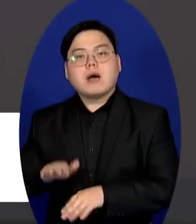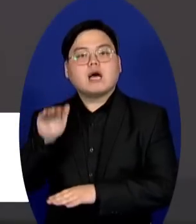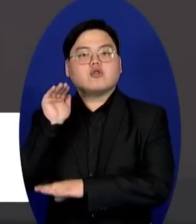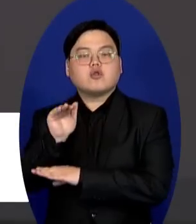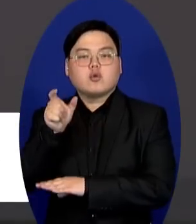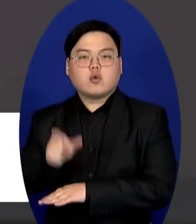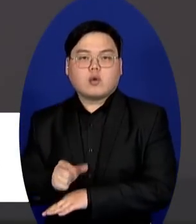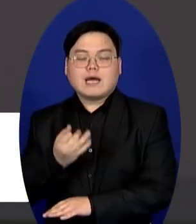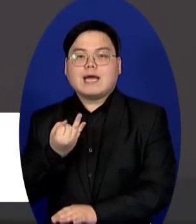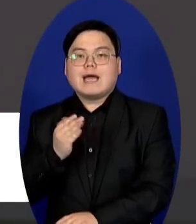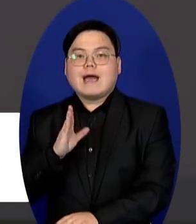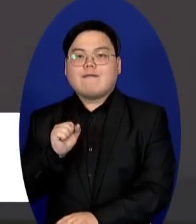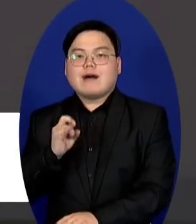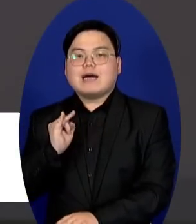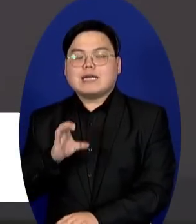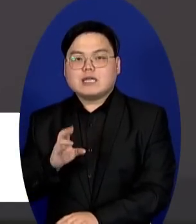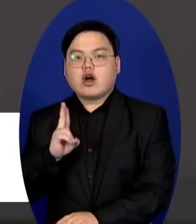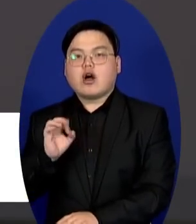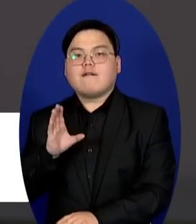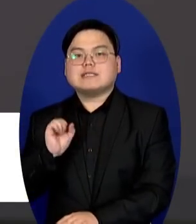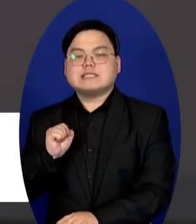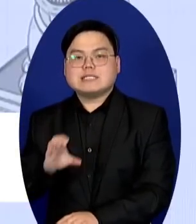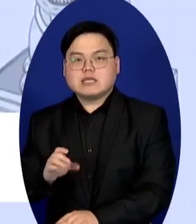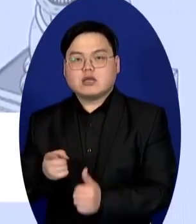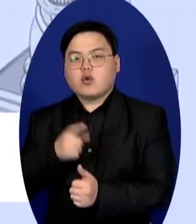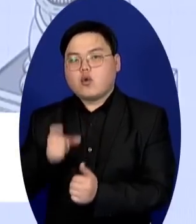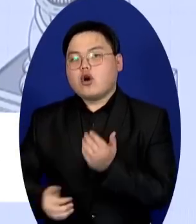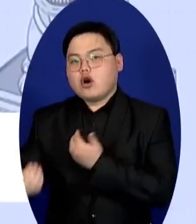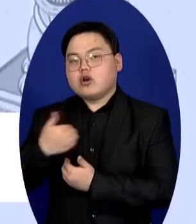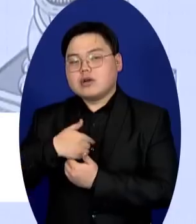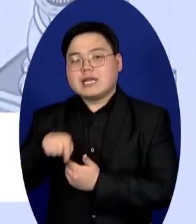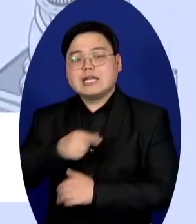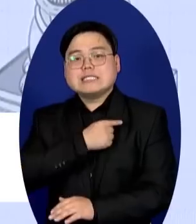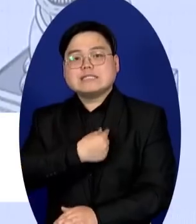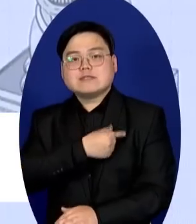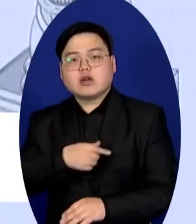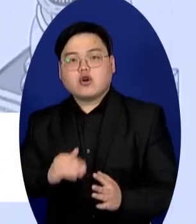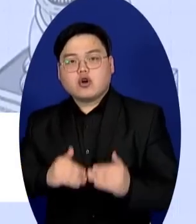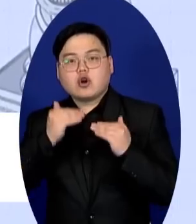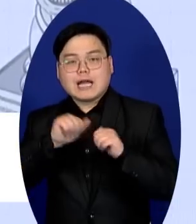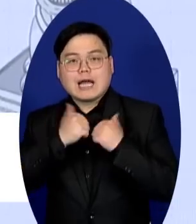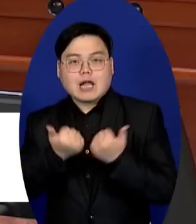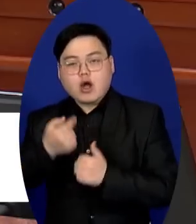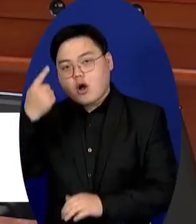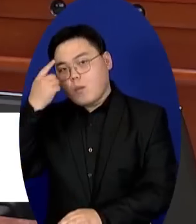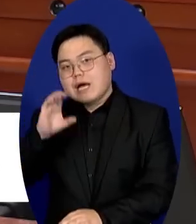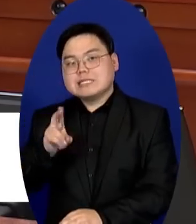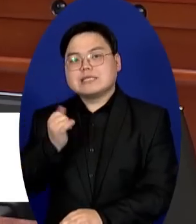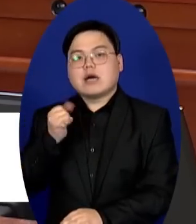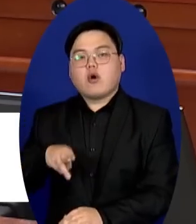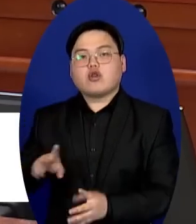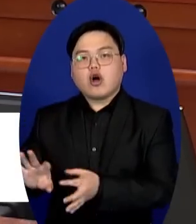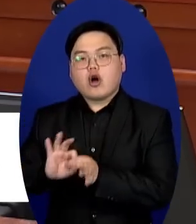төлөөлөгч Эварис Коваси Комлан оролцлоо. Мөн энэ хөтөлбөрийг Швейцарын хөгжлийн агентлаг, Монголын скаутын холбоо,